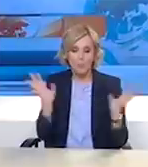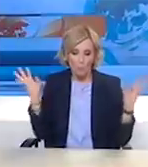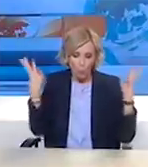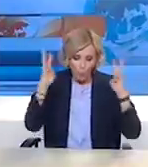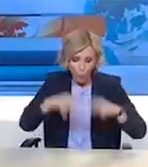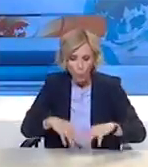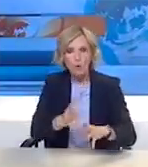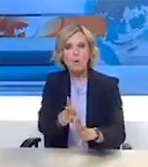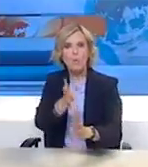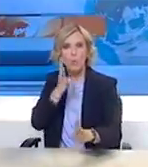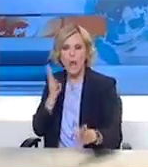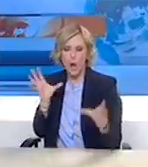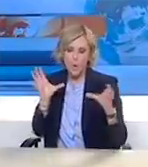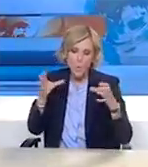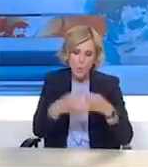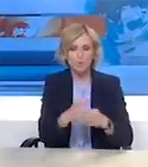που είχαμε μέχρι τώρα.